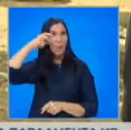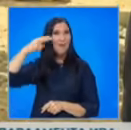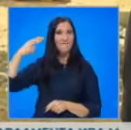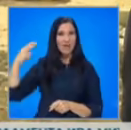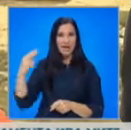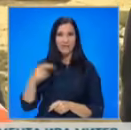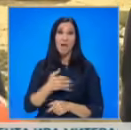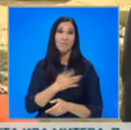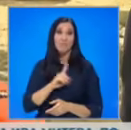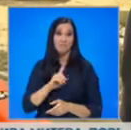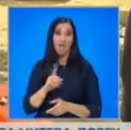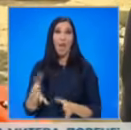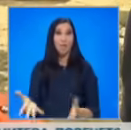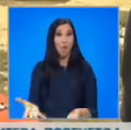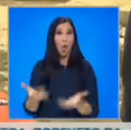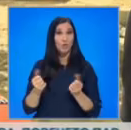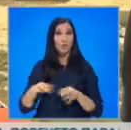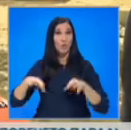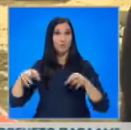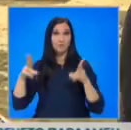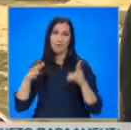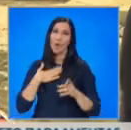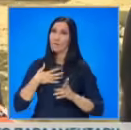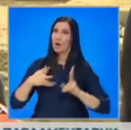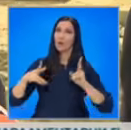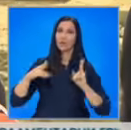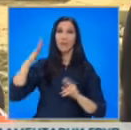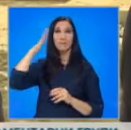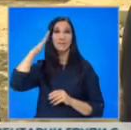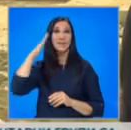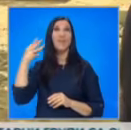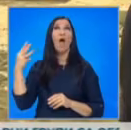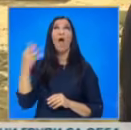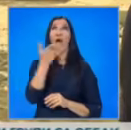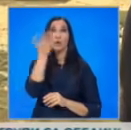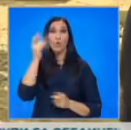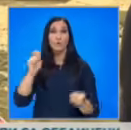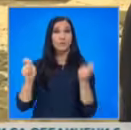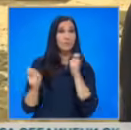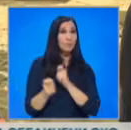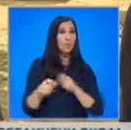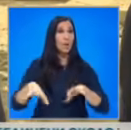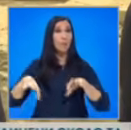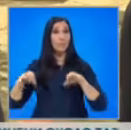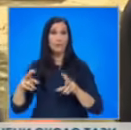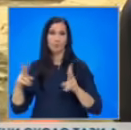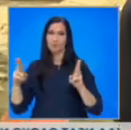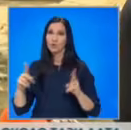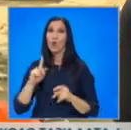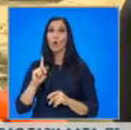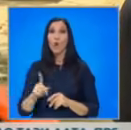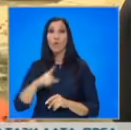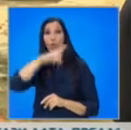отнето комплексно разрешително. Има решение на Министерство на екологията за промяна в комплексното разрешително,